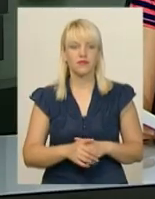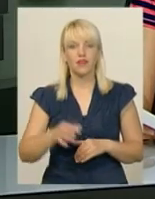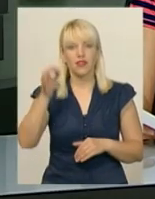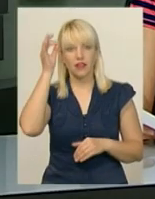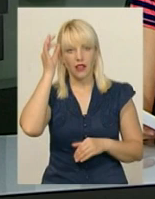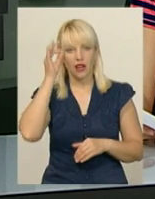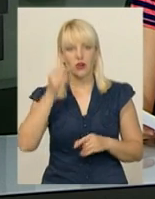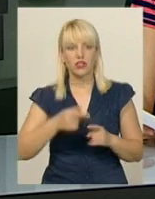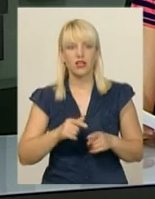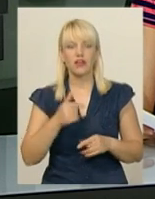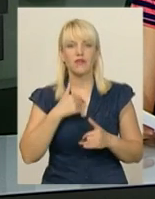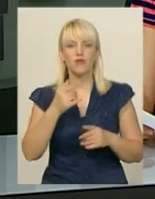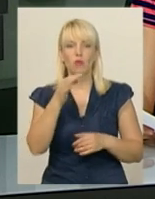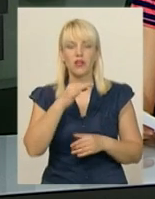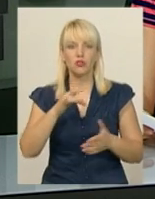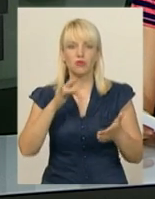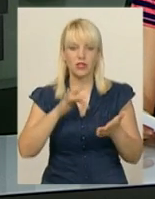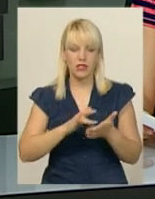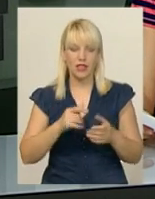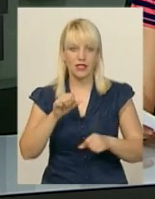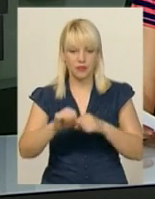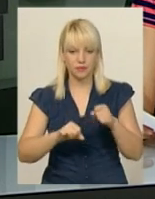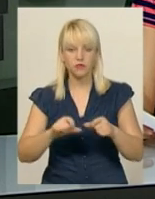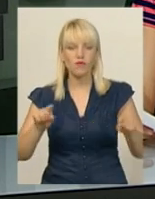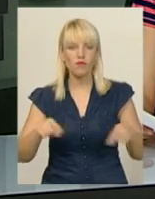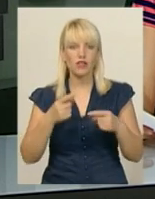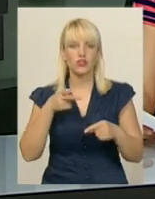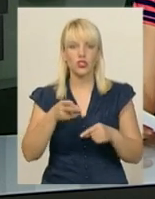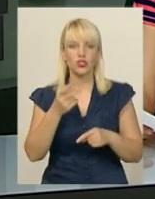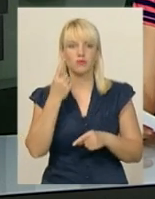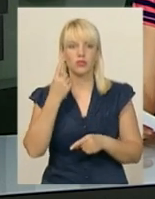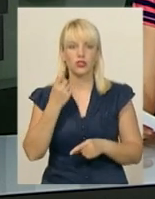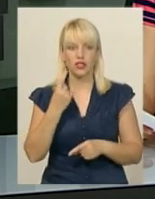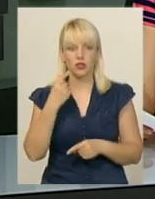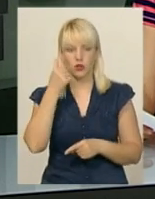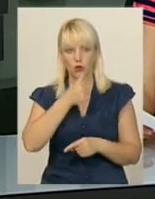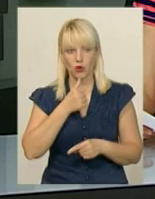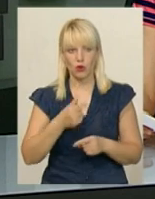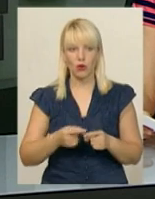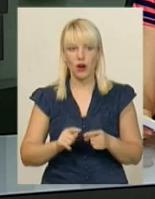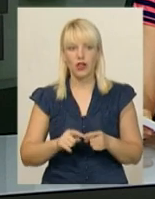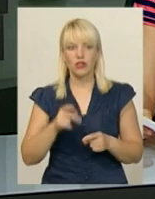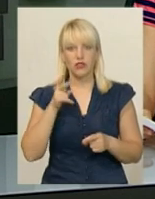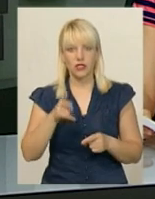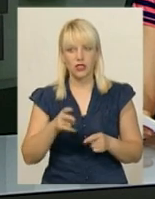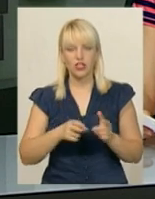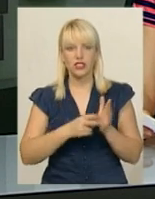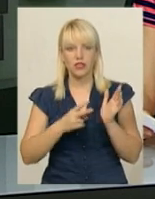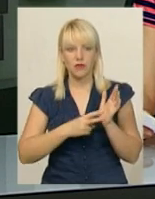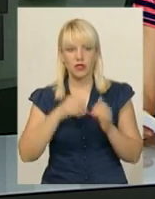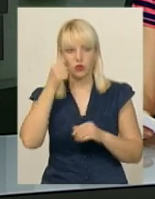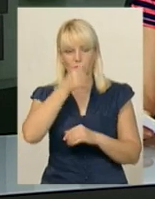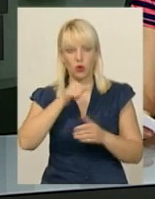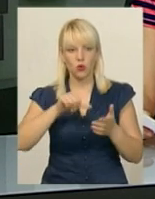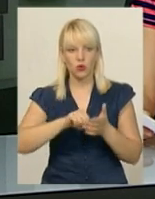Нагадаю, велодні в обласному центрі організовують з 2008 року. Перший з них зібрав менше 20 учасників. У 2017 році